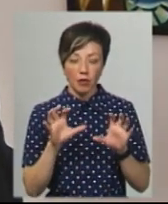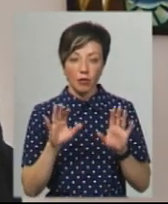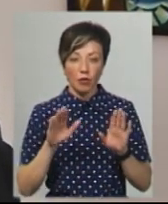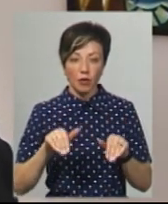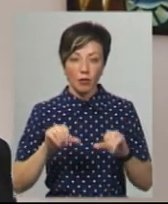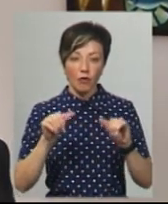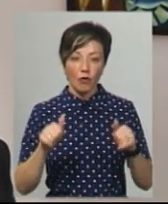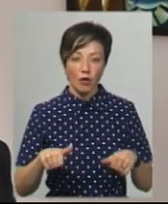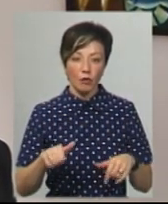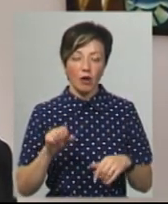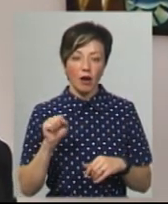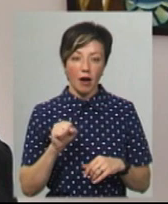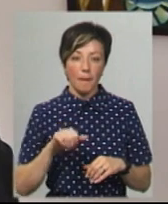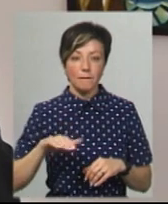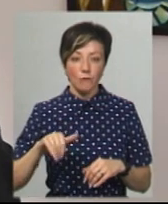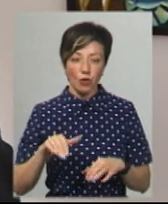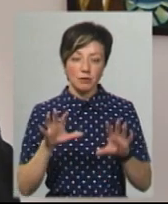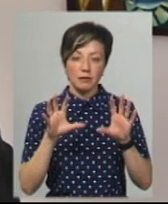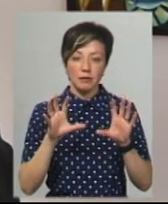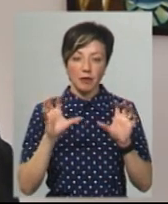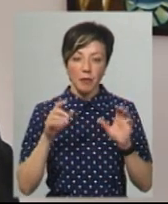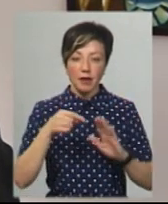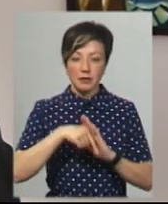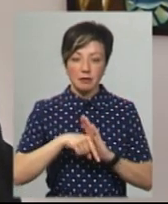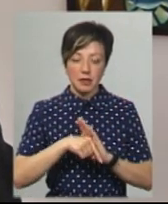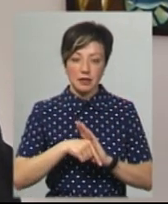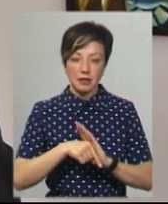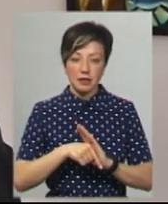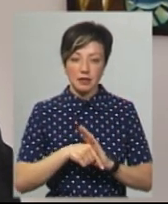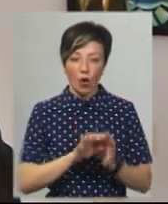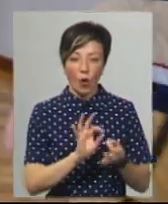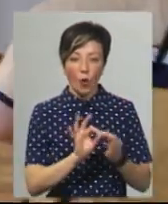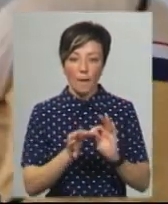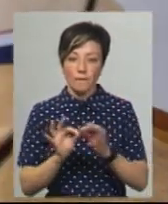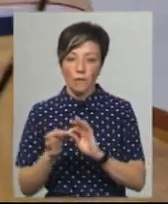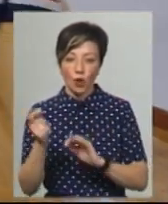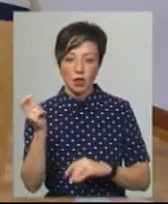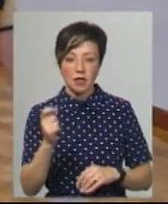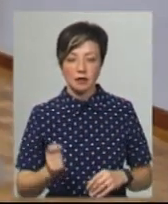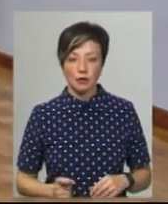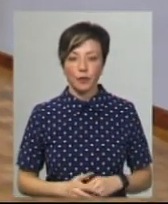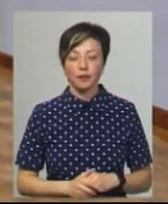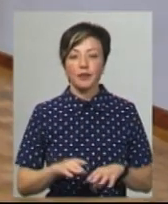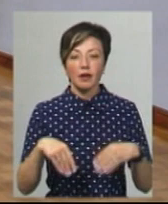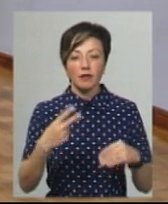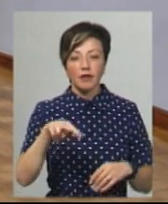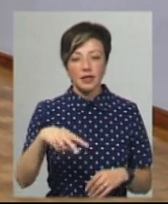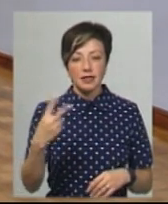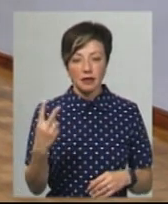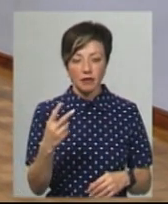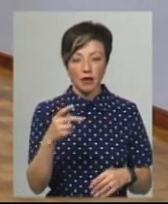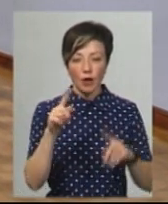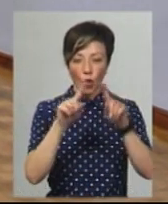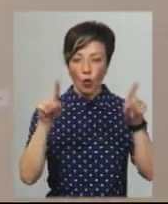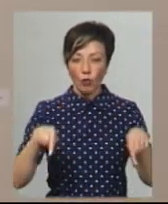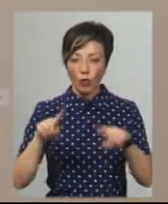означену форму, а тоді вже наповнену змістом композицію. Художник надав для виставки 22 роботи, які писав